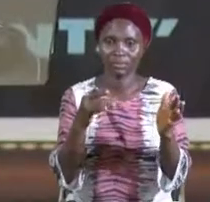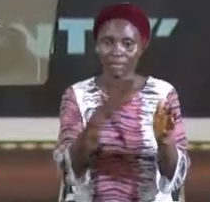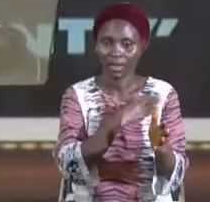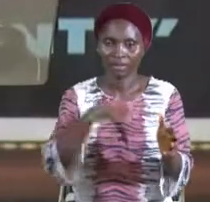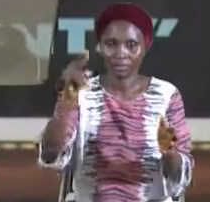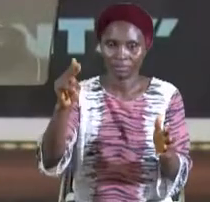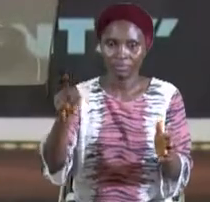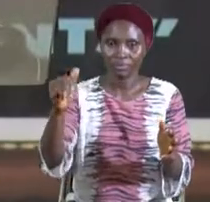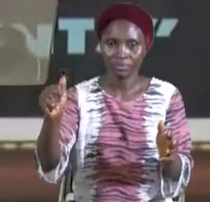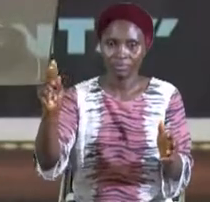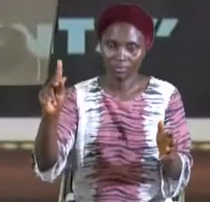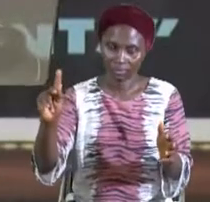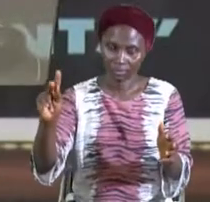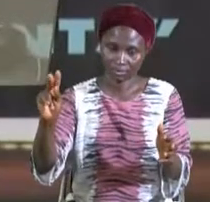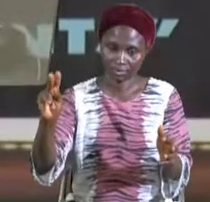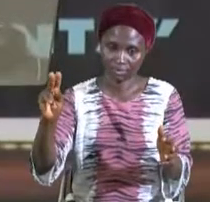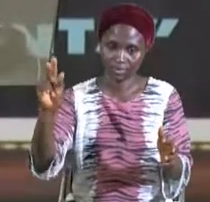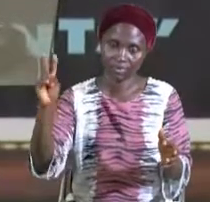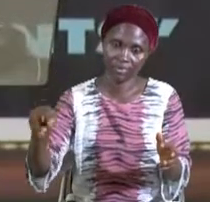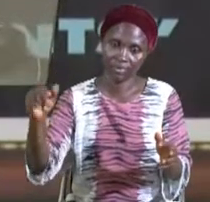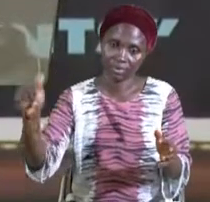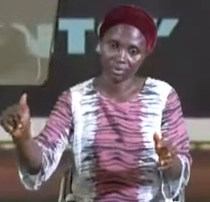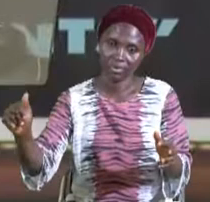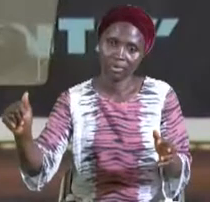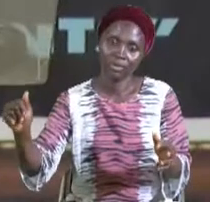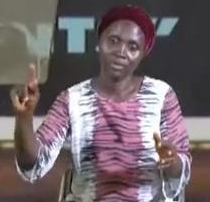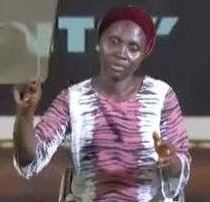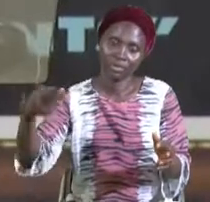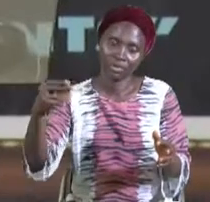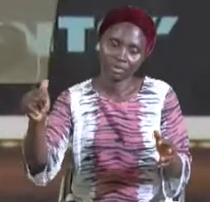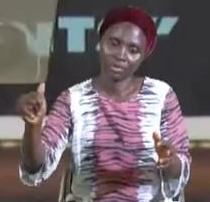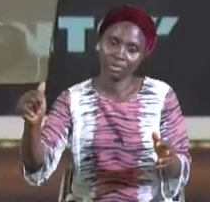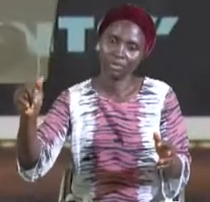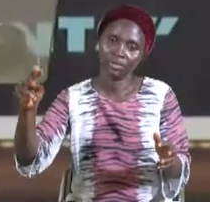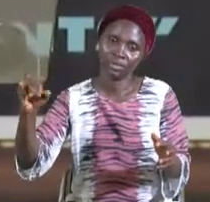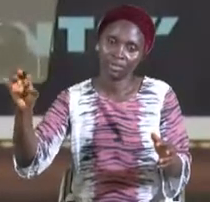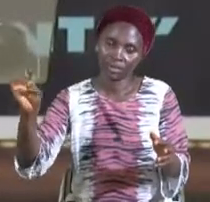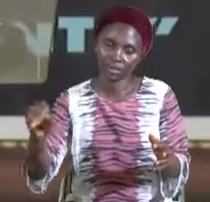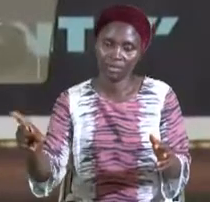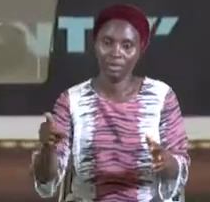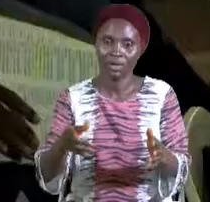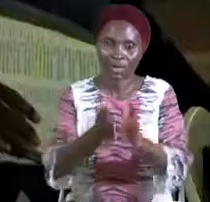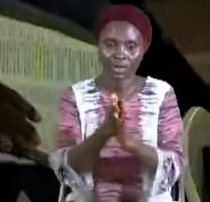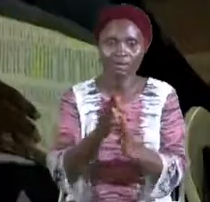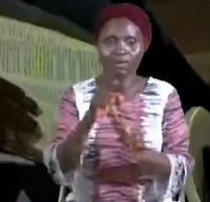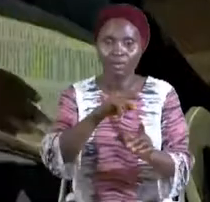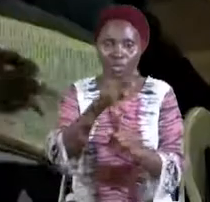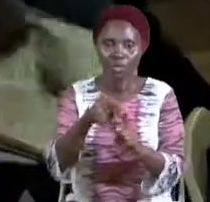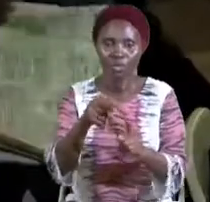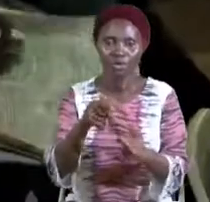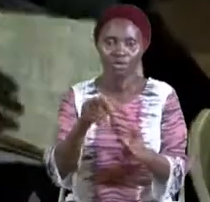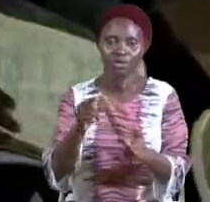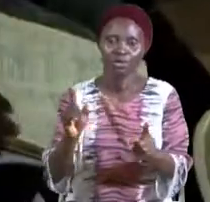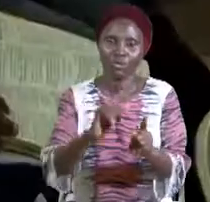Jésus lui répondit, avant que Philippe t'appelât, quand tu étais sous le figuier,